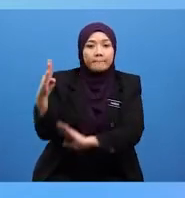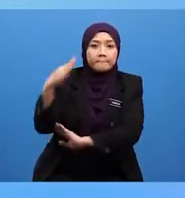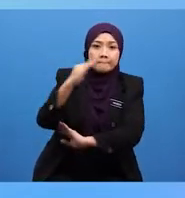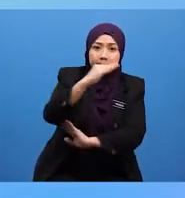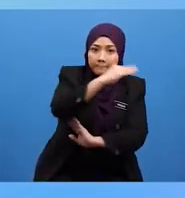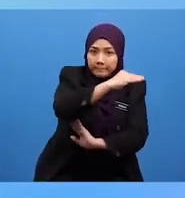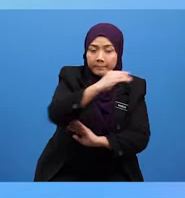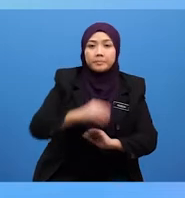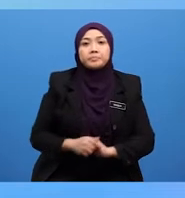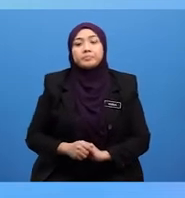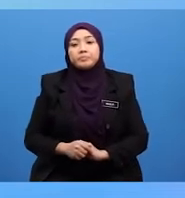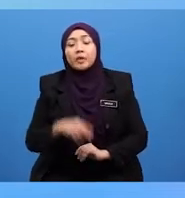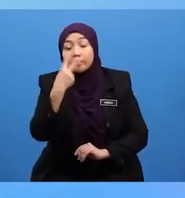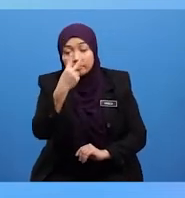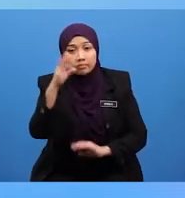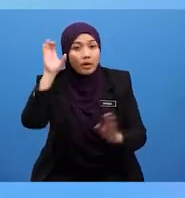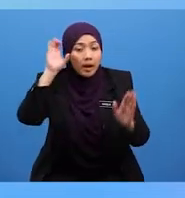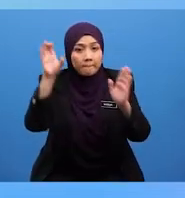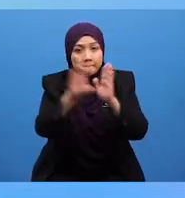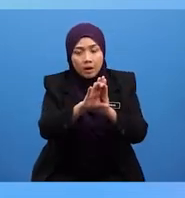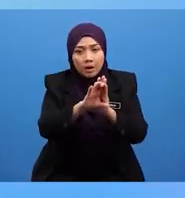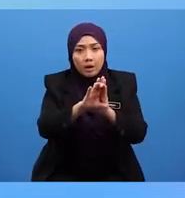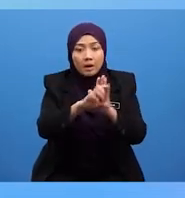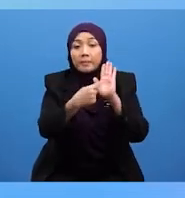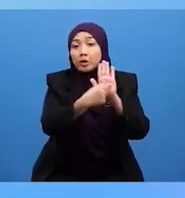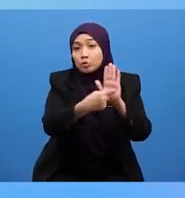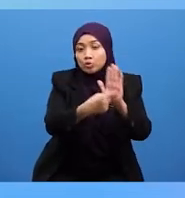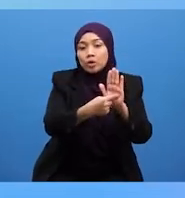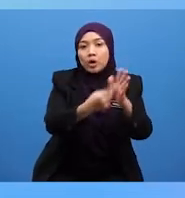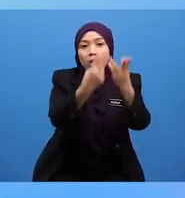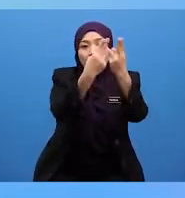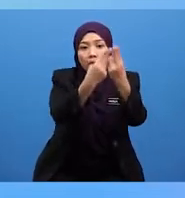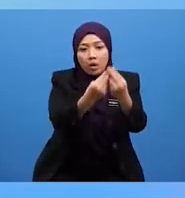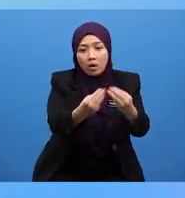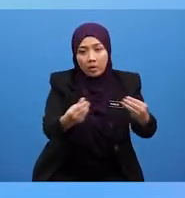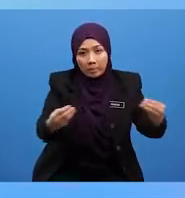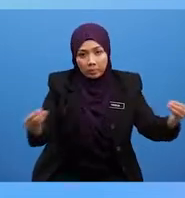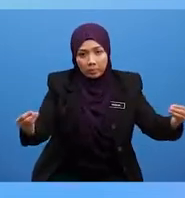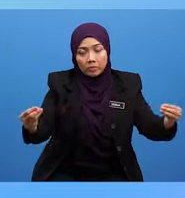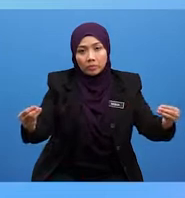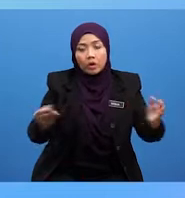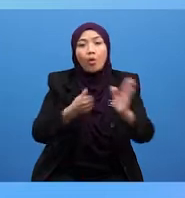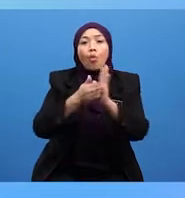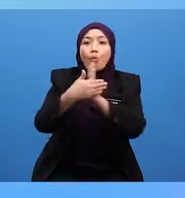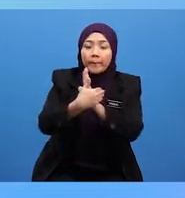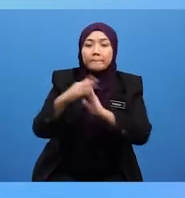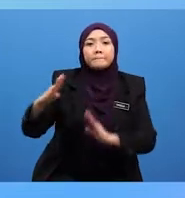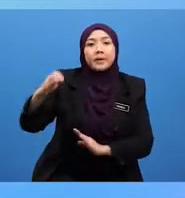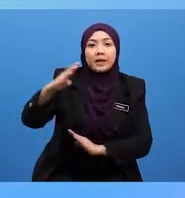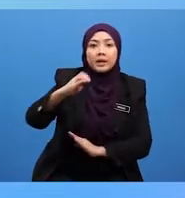bakteria. Gambar ini menunjukkan penguraian plastik terbiodegradasi oleh